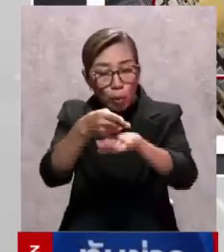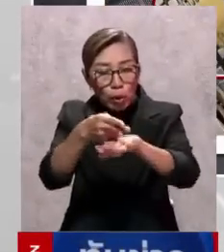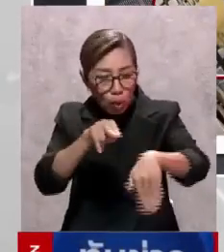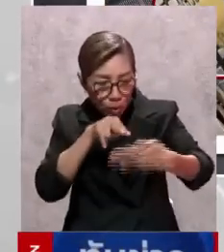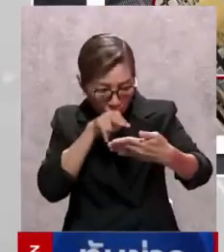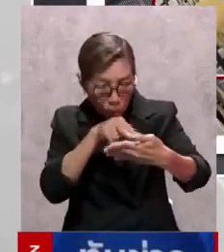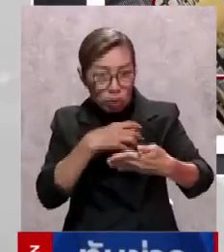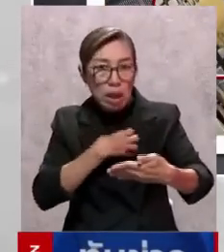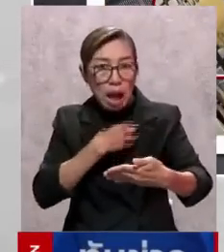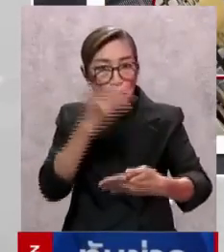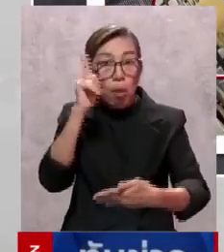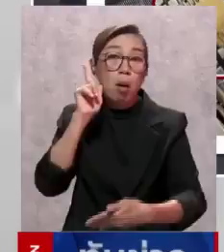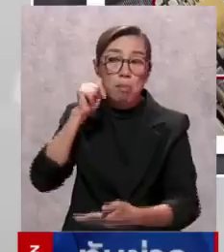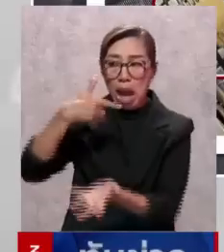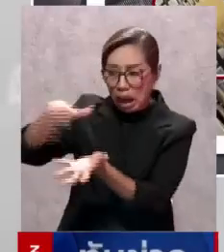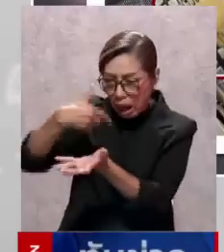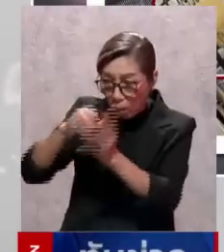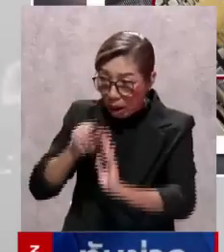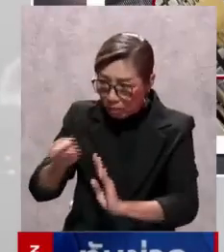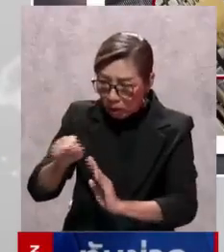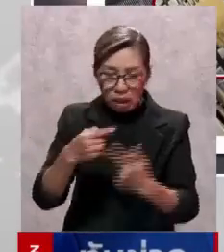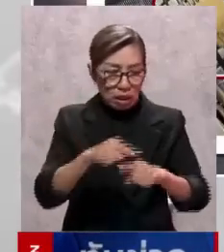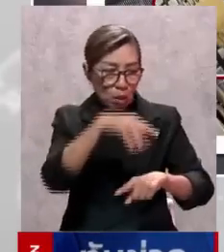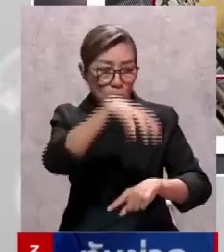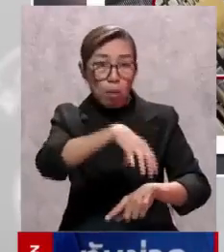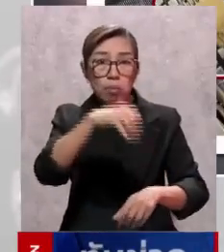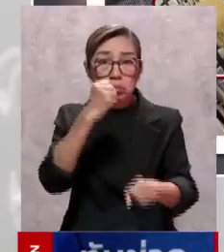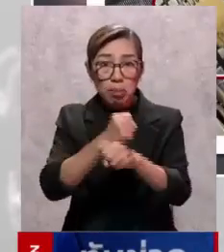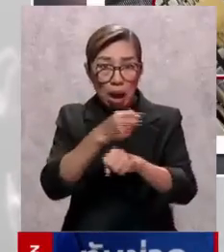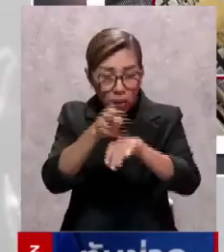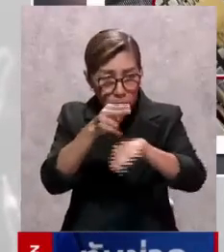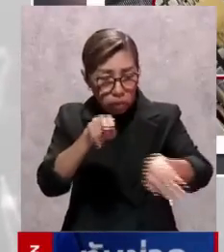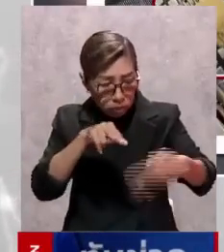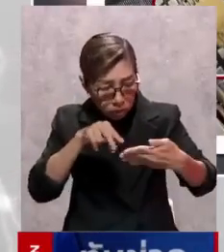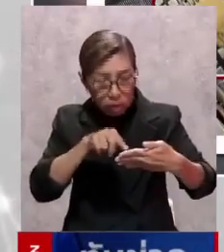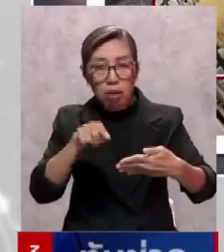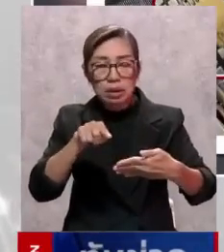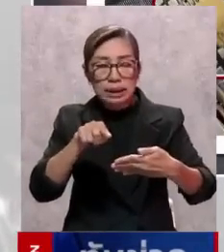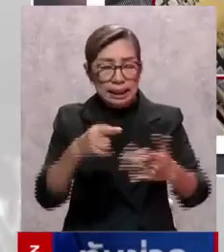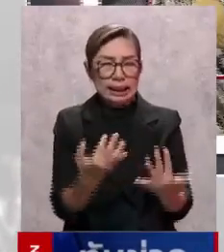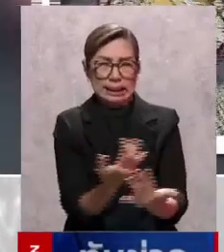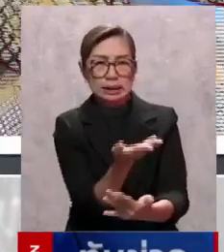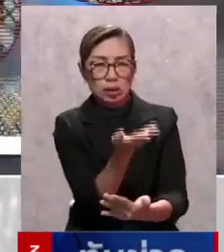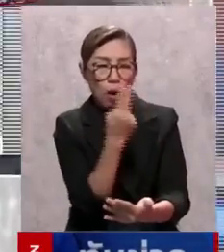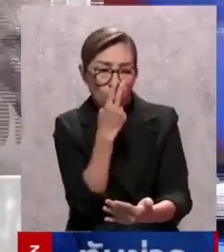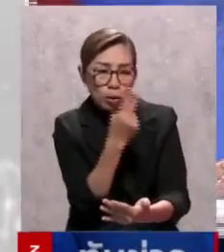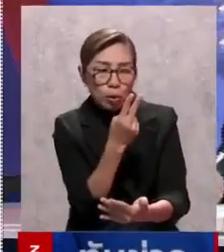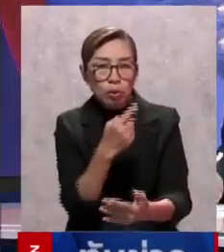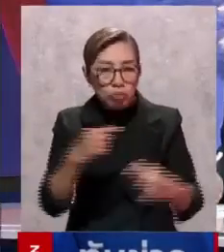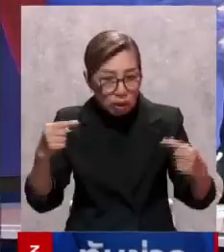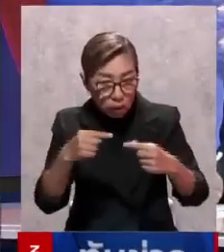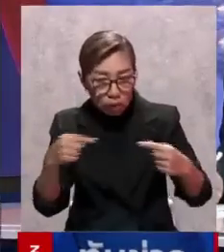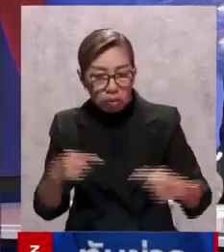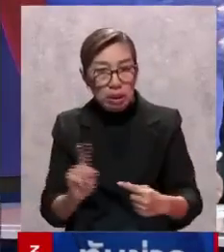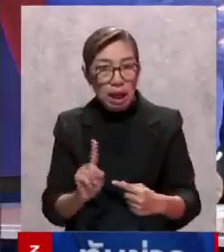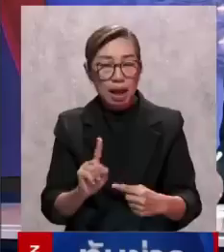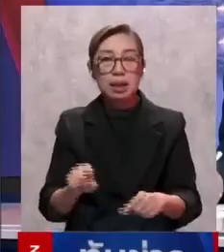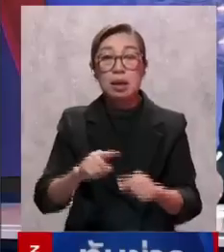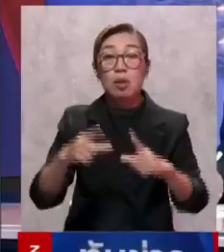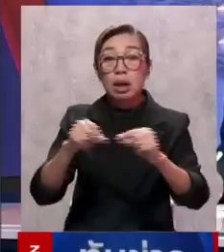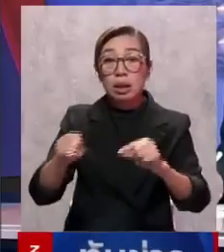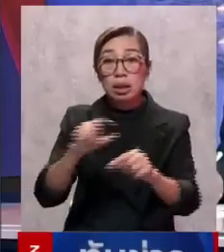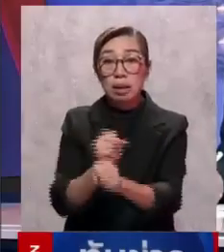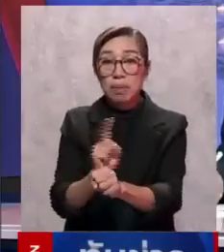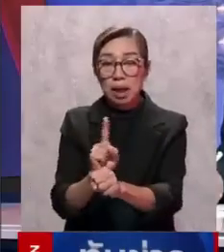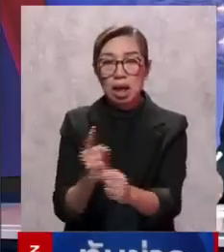สงสัยเนื่องจากว่าคุณแม่บอกแบบนี้ในขณะที่หน่วยงานที่เกี่ยวข้องชี้แจงอีกแบบนึงนะคะส่วนเรื่องของคดีนะคะจะเดินหน้ายังไงอันนี้ก็ต้